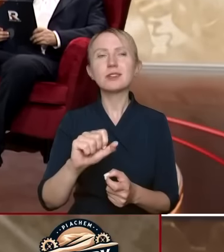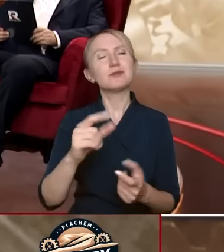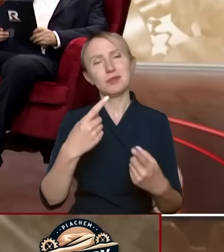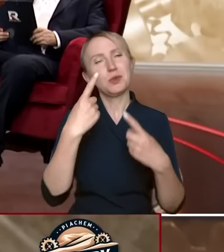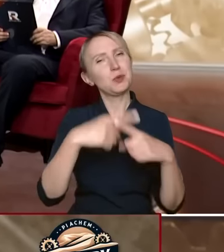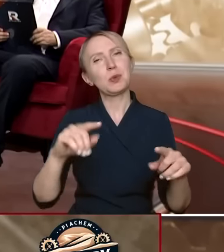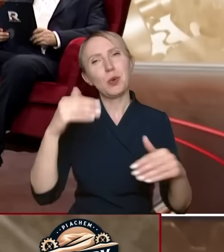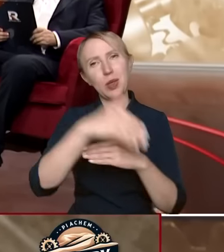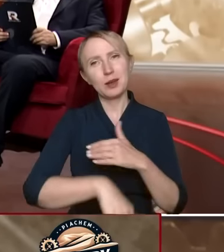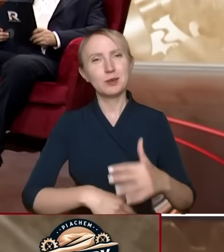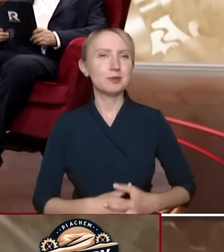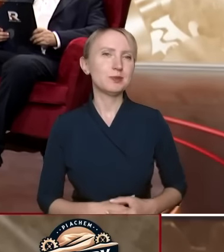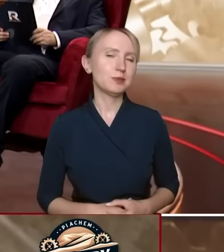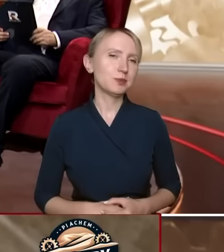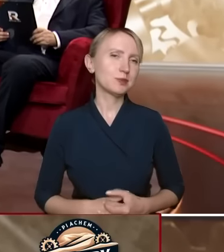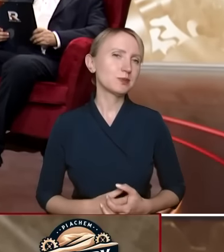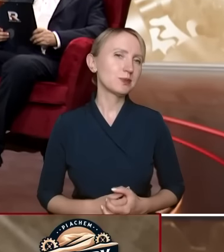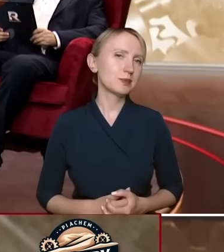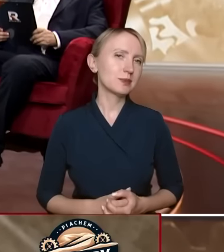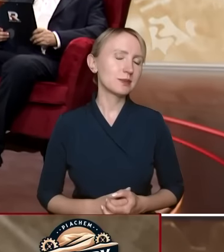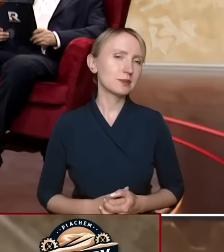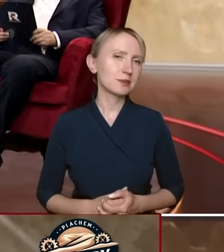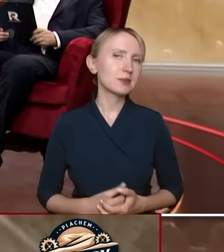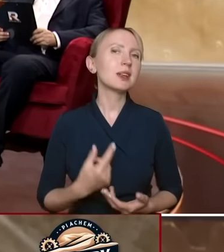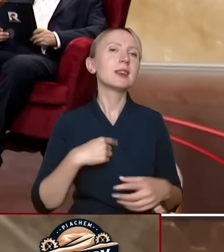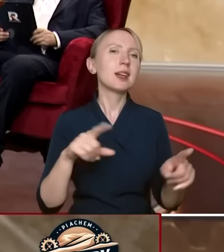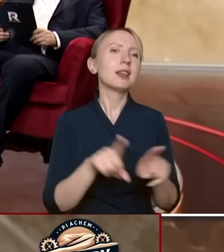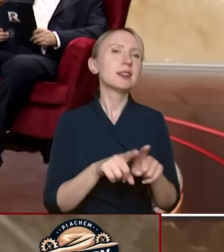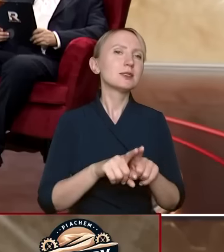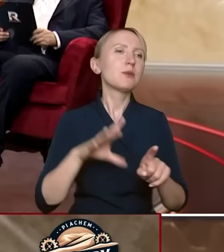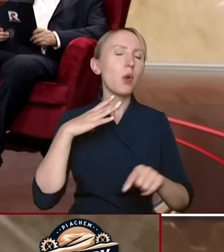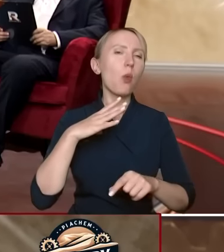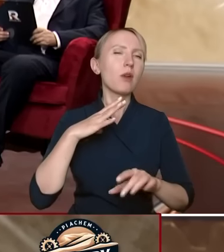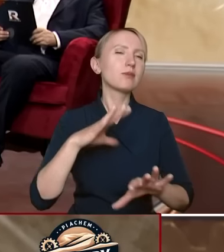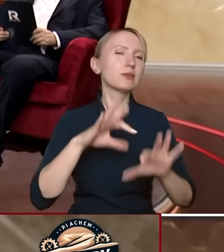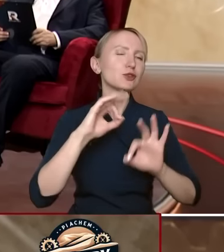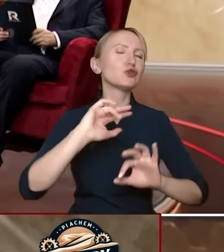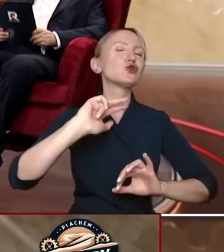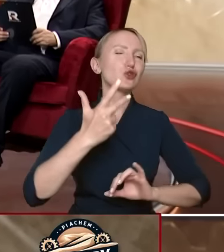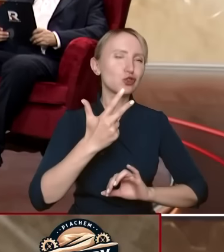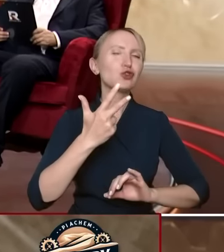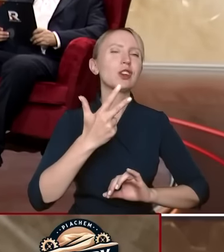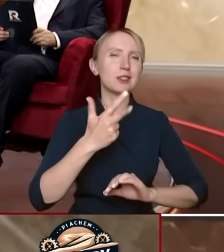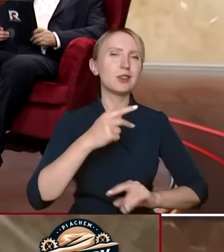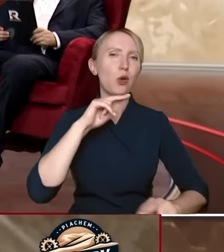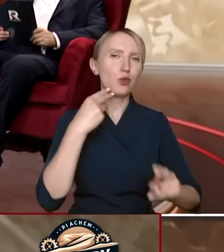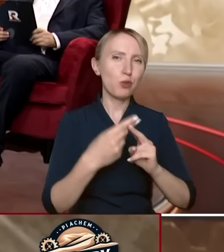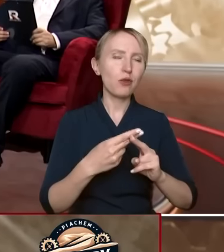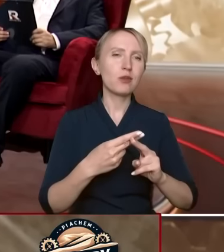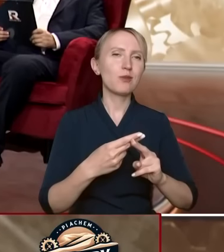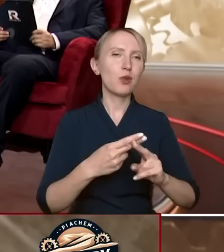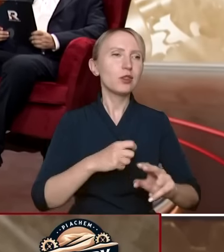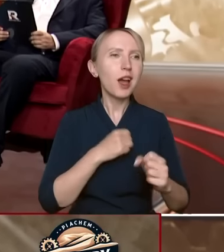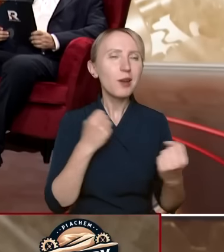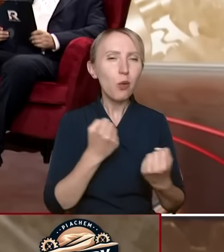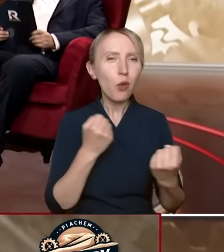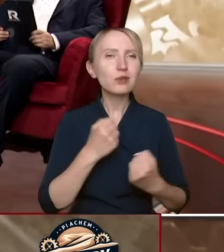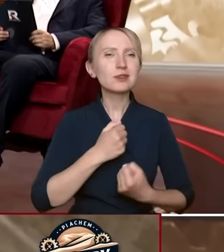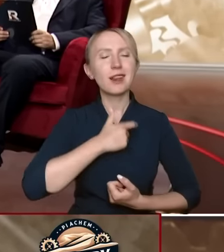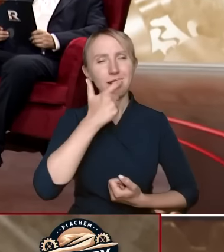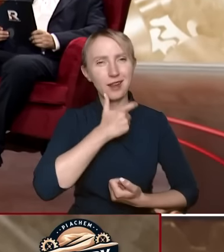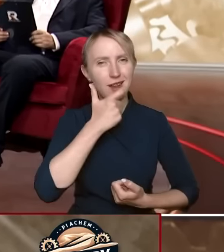koniec. No, ja też obstawiałam akurat tę trzecią odpowiedź, bo ona najmocniej mnie